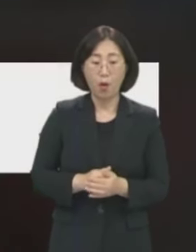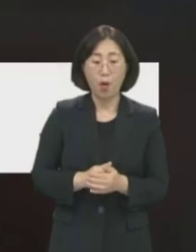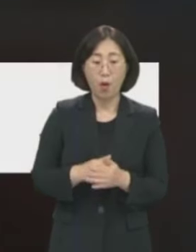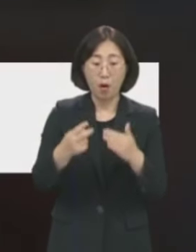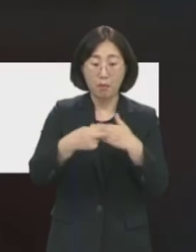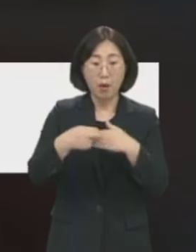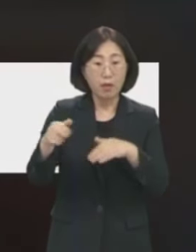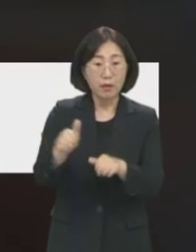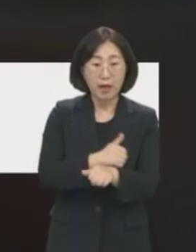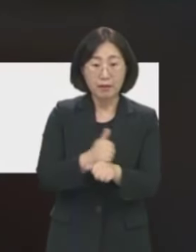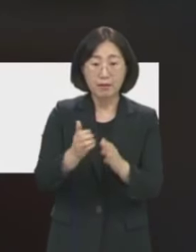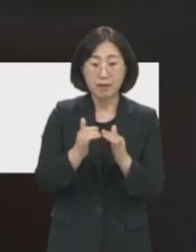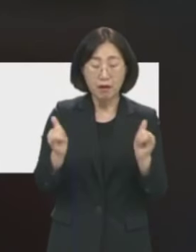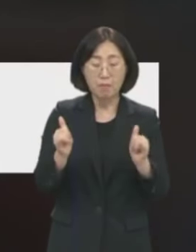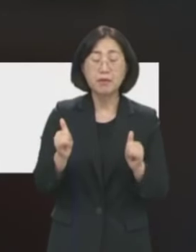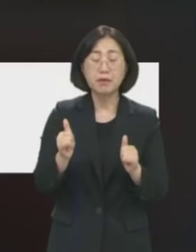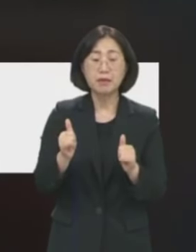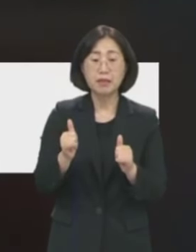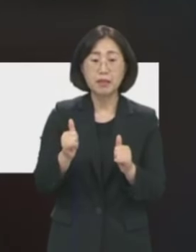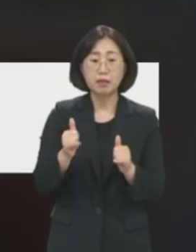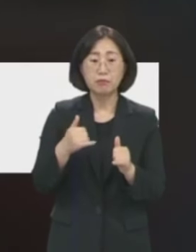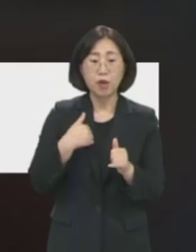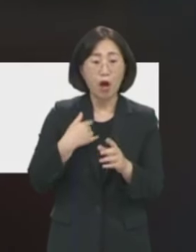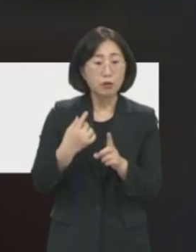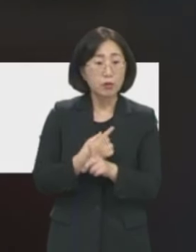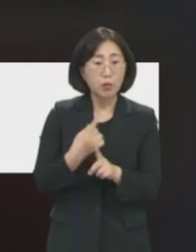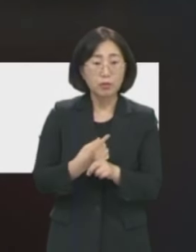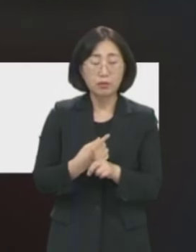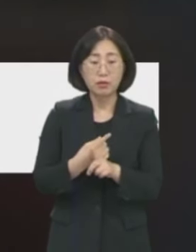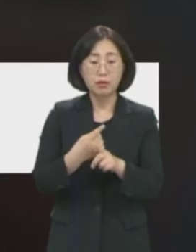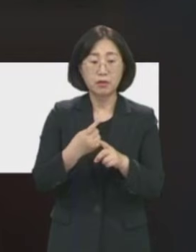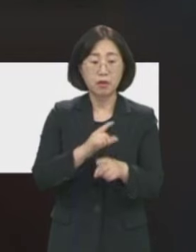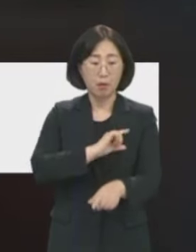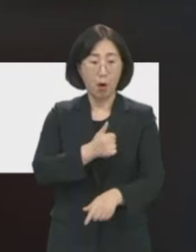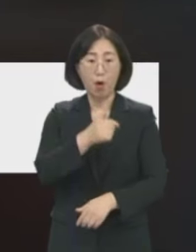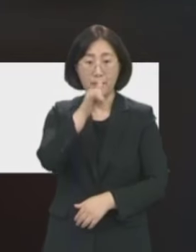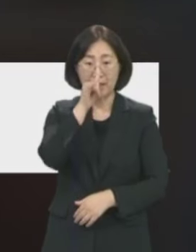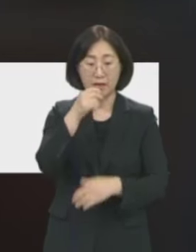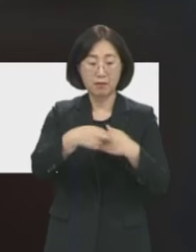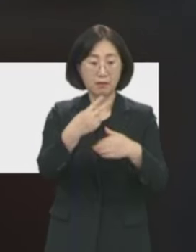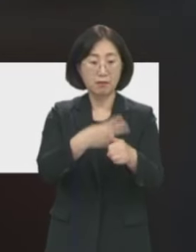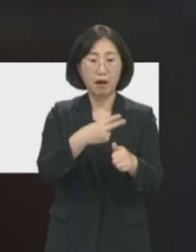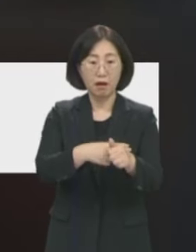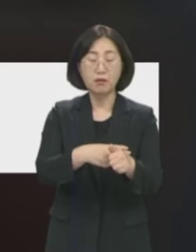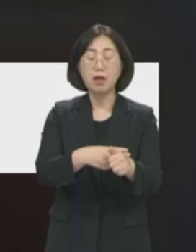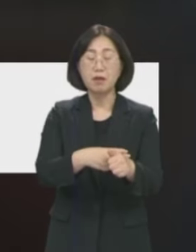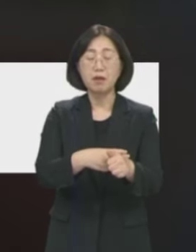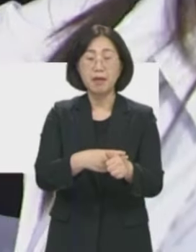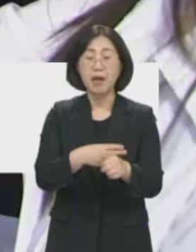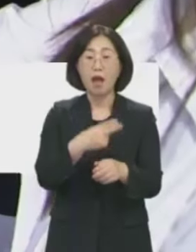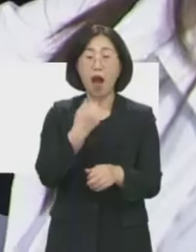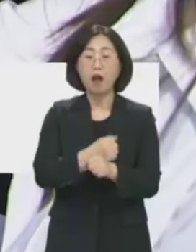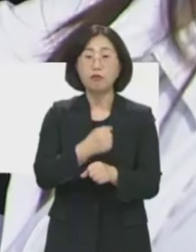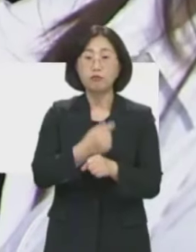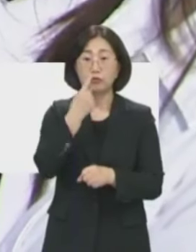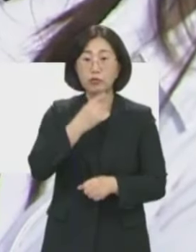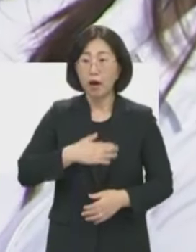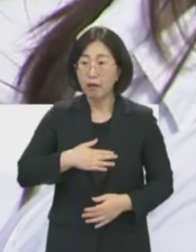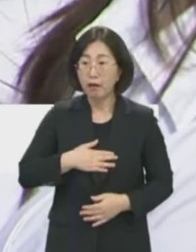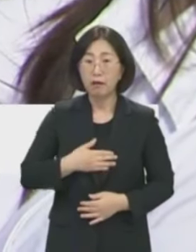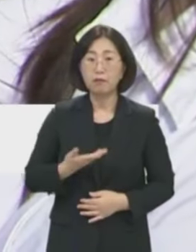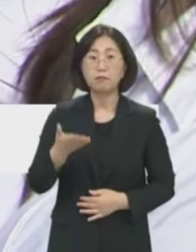다니는 사람들은 당연히 의사, 그러니까 면허를 소지한 의사가 시술을 할 거라고 기본적으로 전제를 깔고 시술을